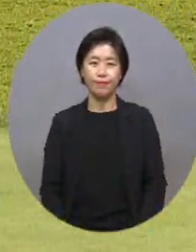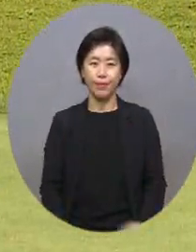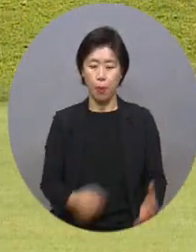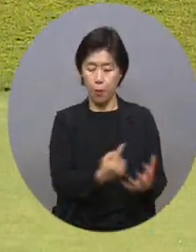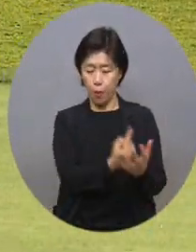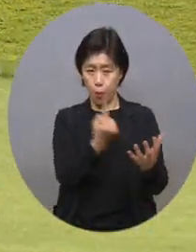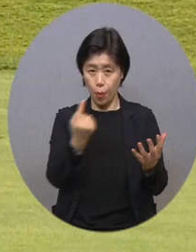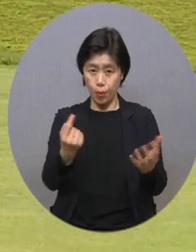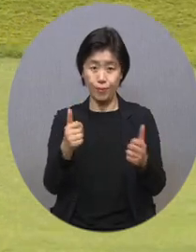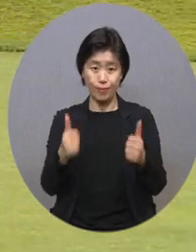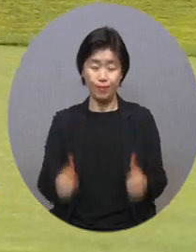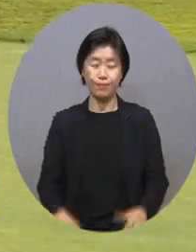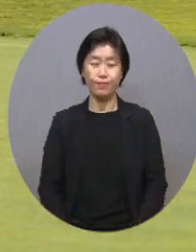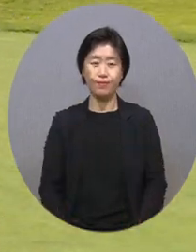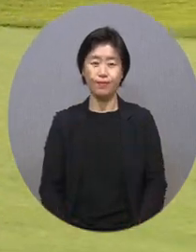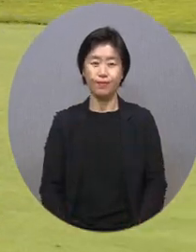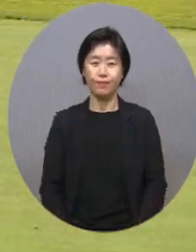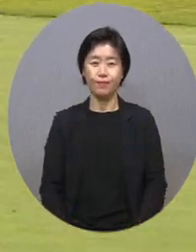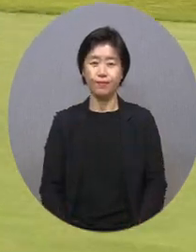나이스.